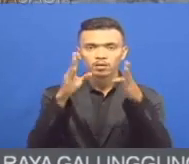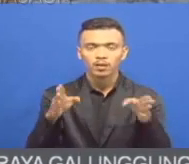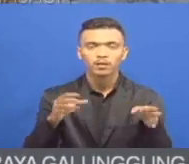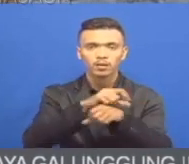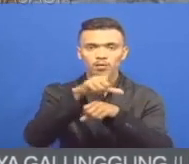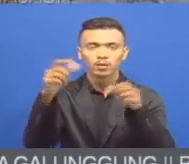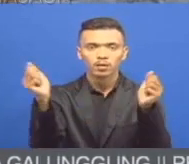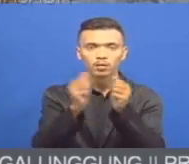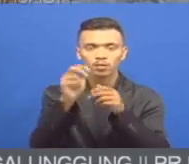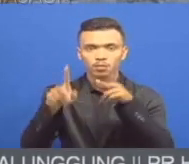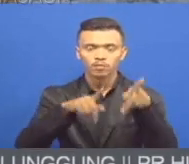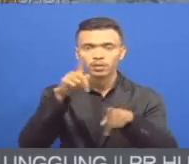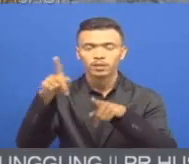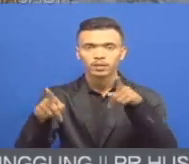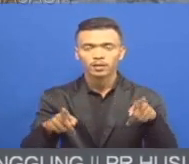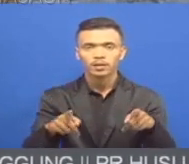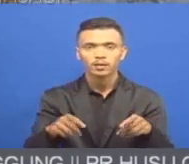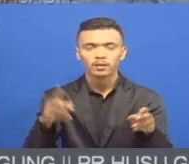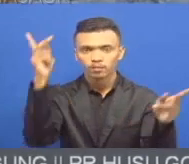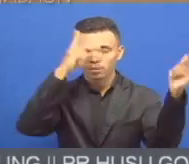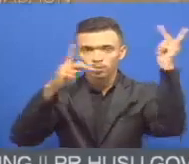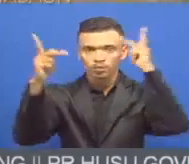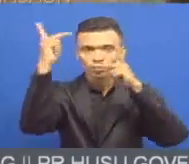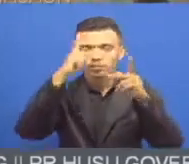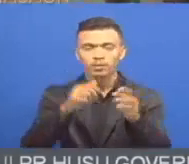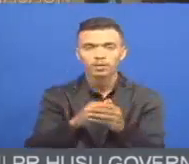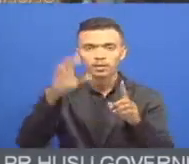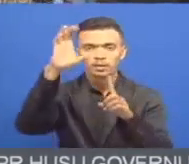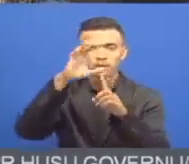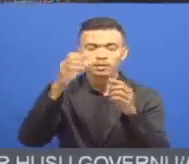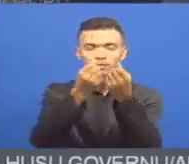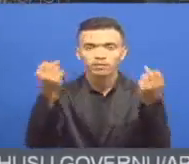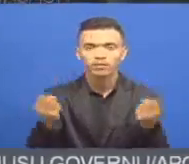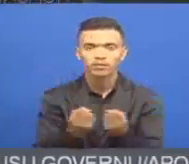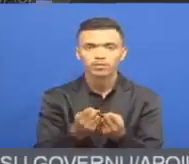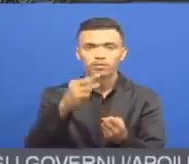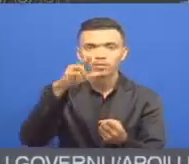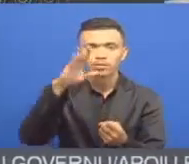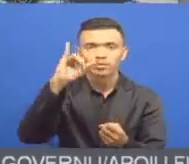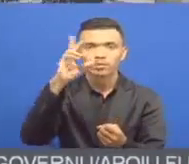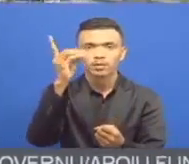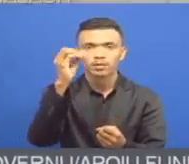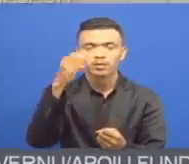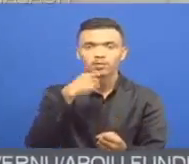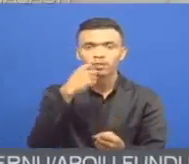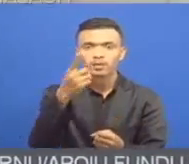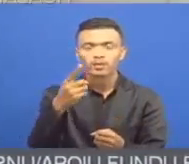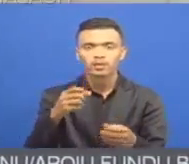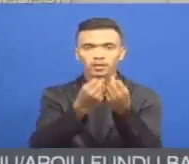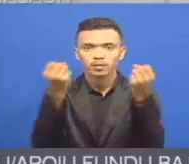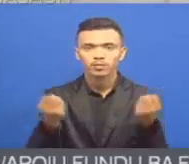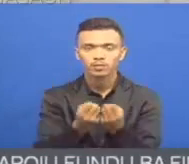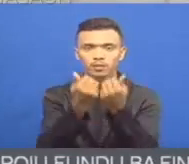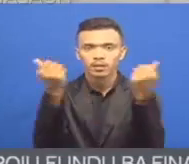amine, comunidade povo, pele preocupa magnet. Sef suku Gugleru Gidu Ramos Ribeiro Hateten, iha suku ne